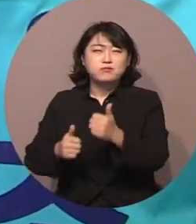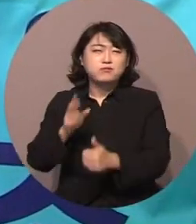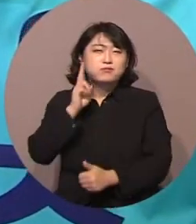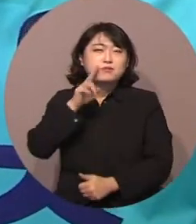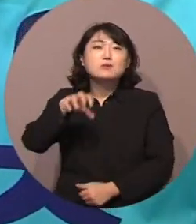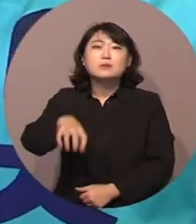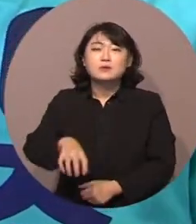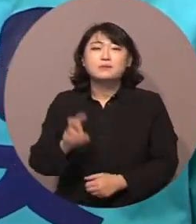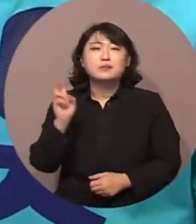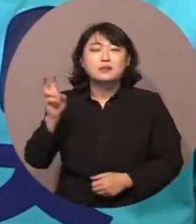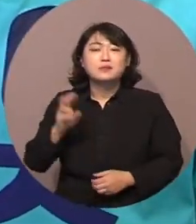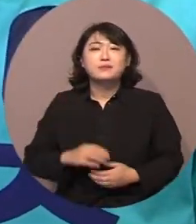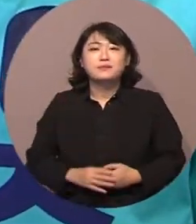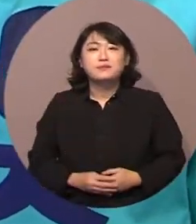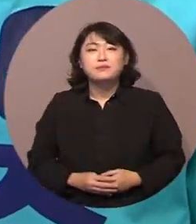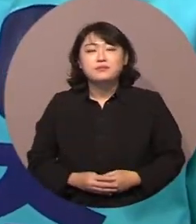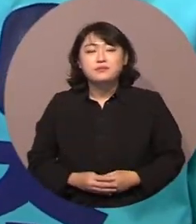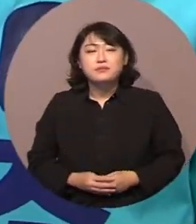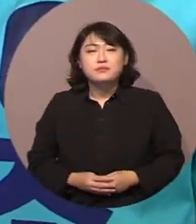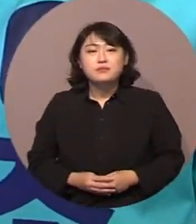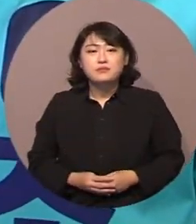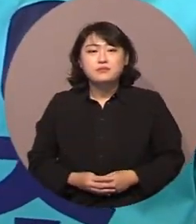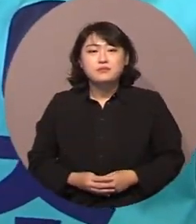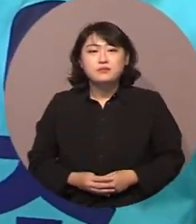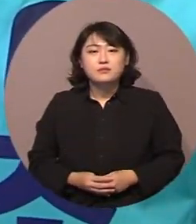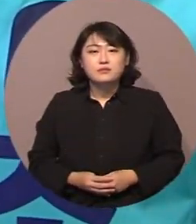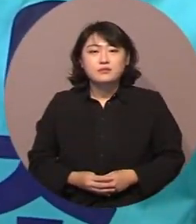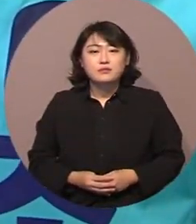것으로 보입니다 MBC 뉴스 김광현 있니다